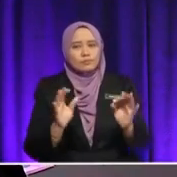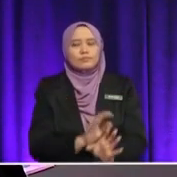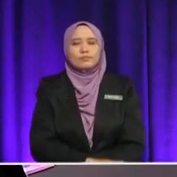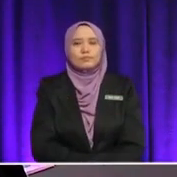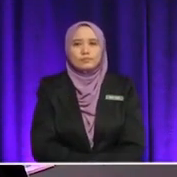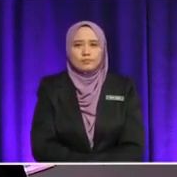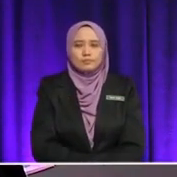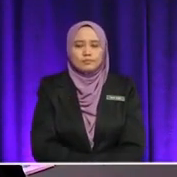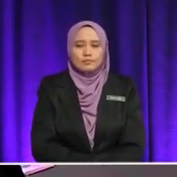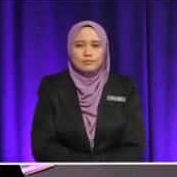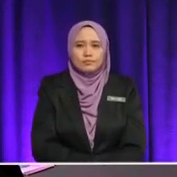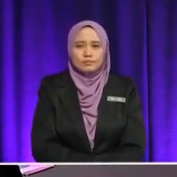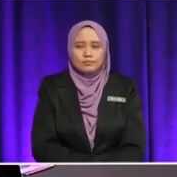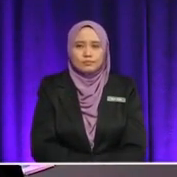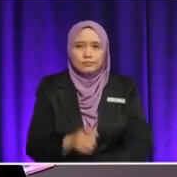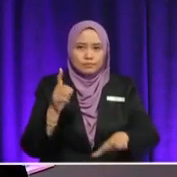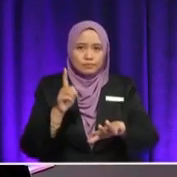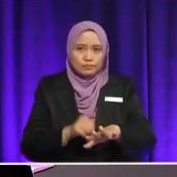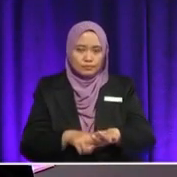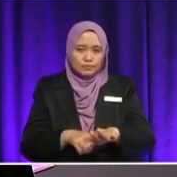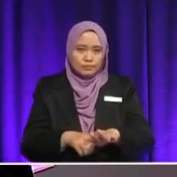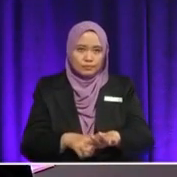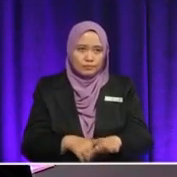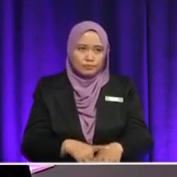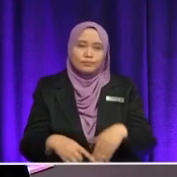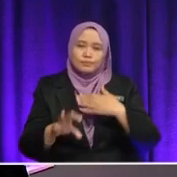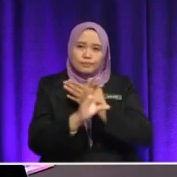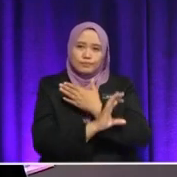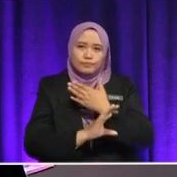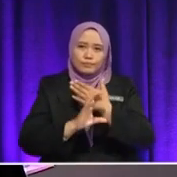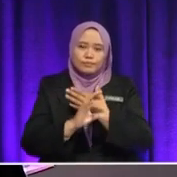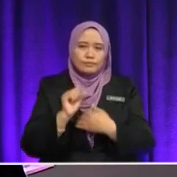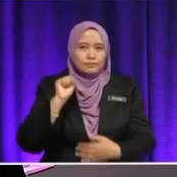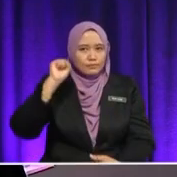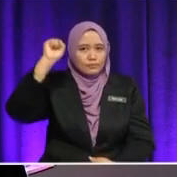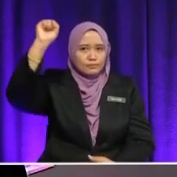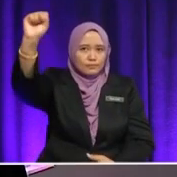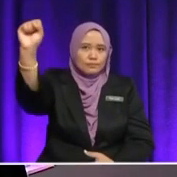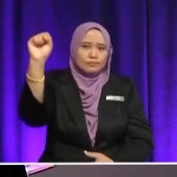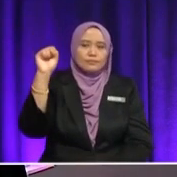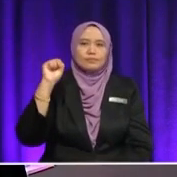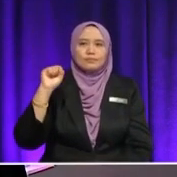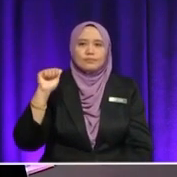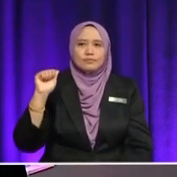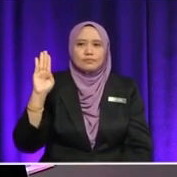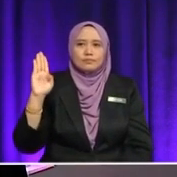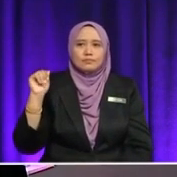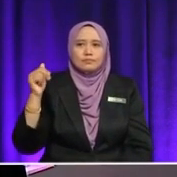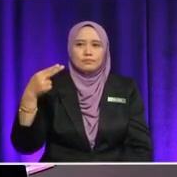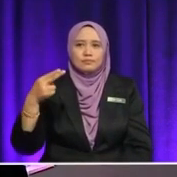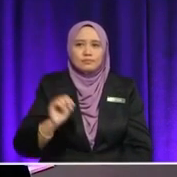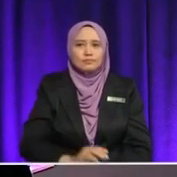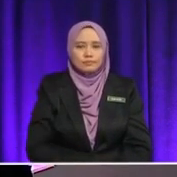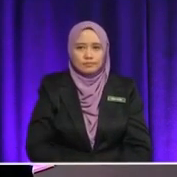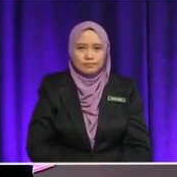Serawak kita bergerak ke Negeri Jiran boleh cuman Sabah kita pergi ke negeri Sabah binaraya awal di